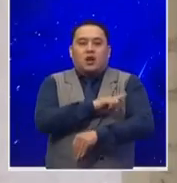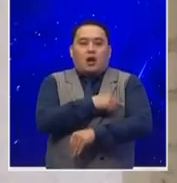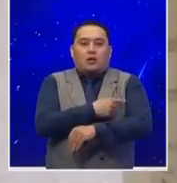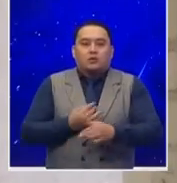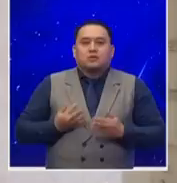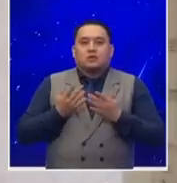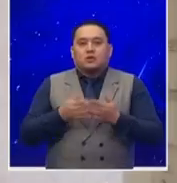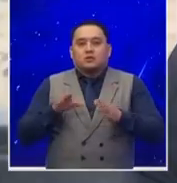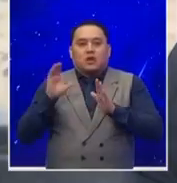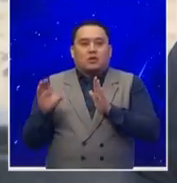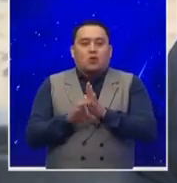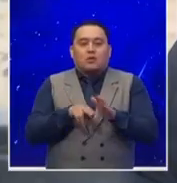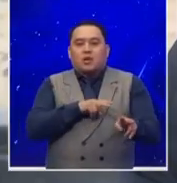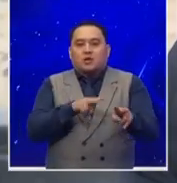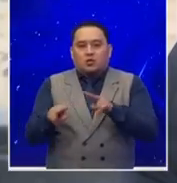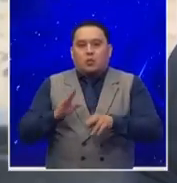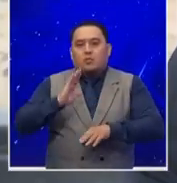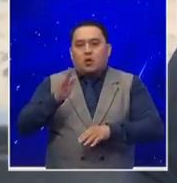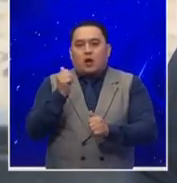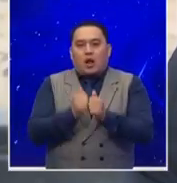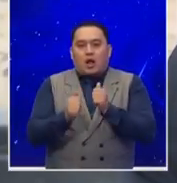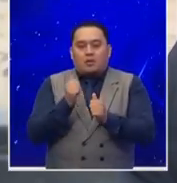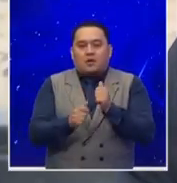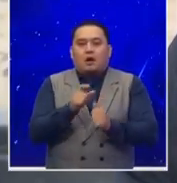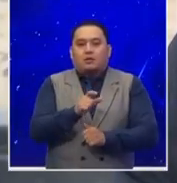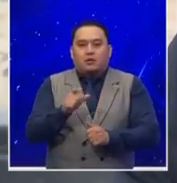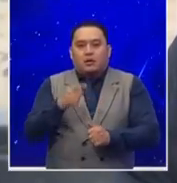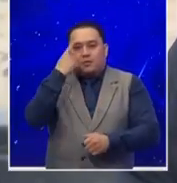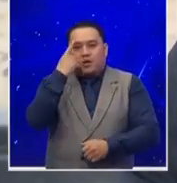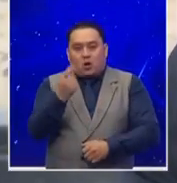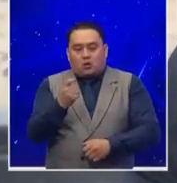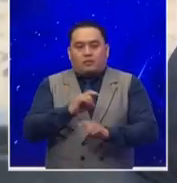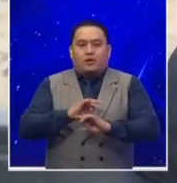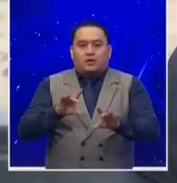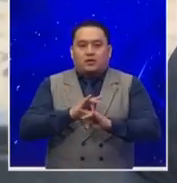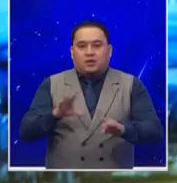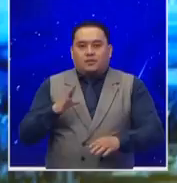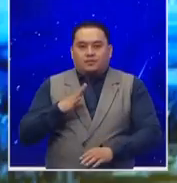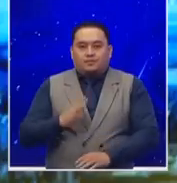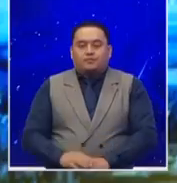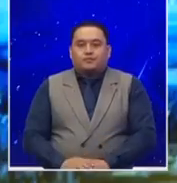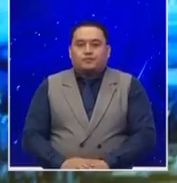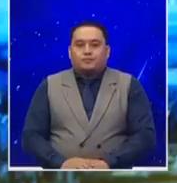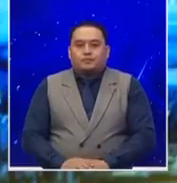талаптарды сақтауын бақылайтын боламыз. Әрбір жүргізушіге ескертіліп айтылды.